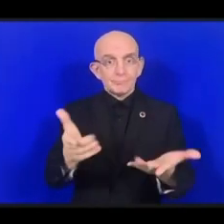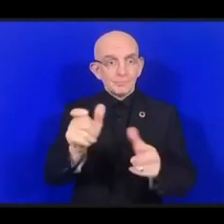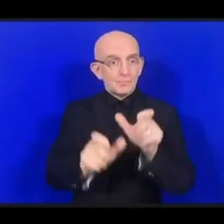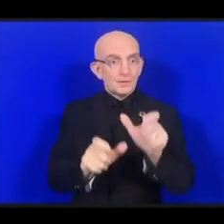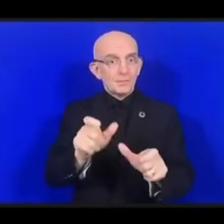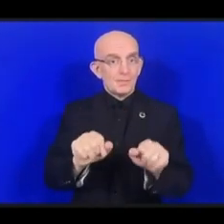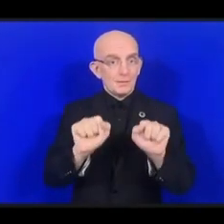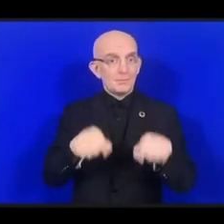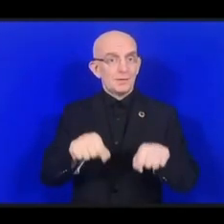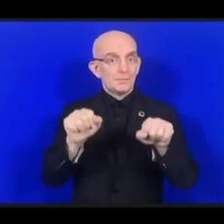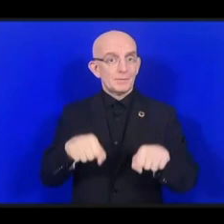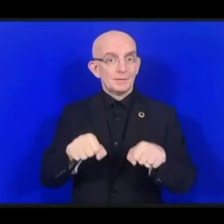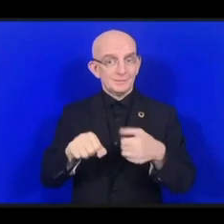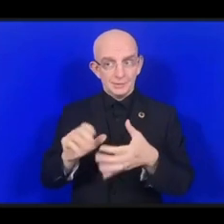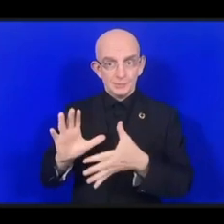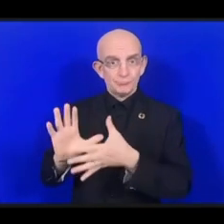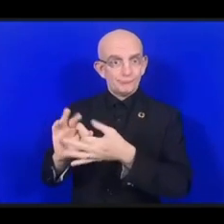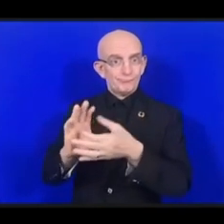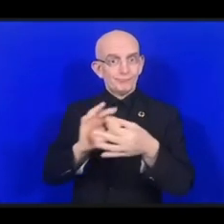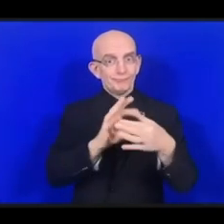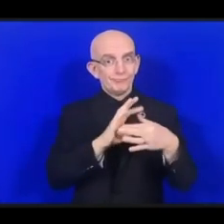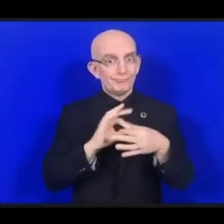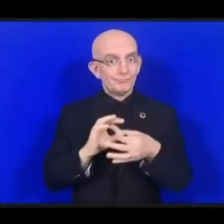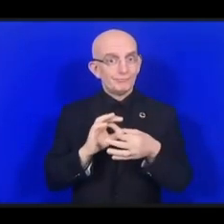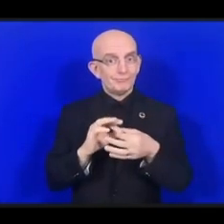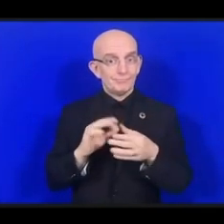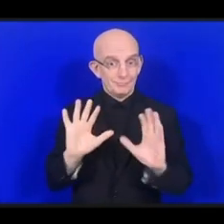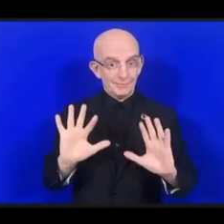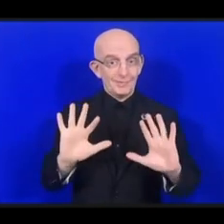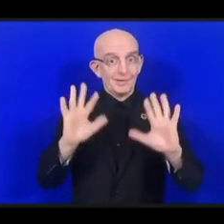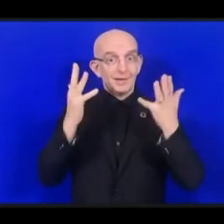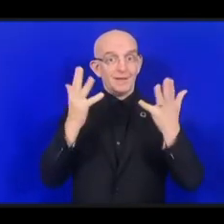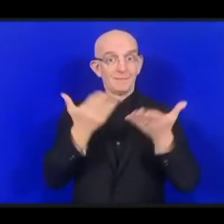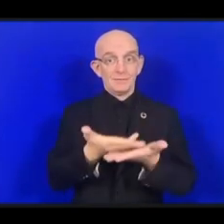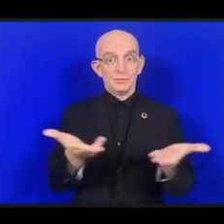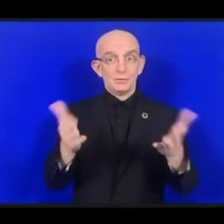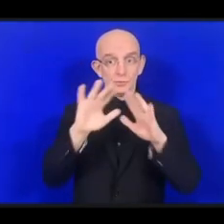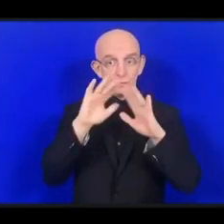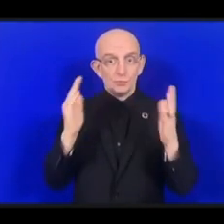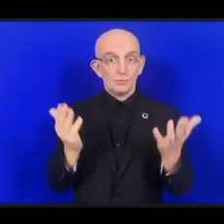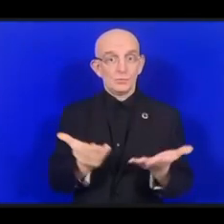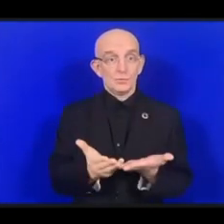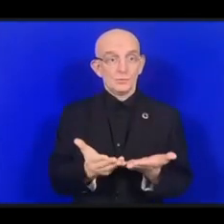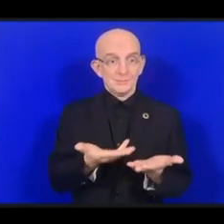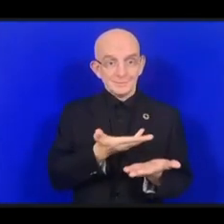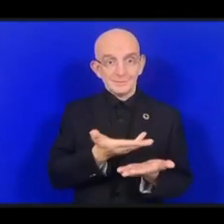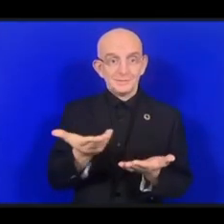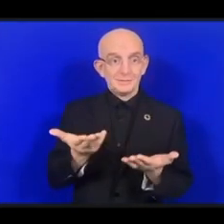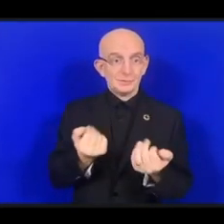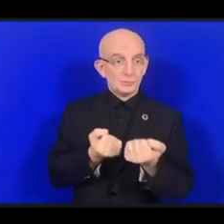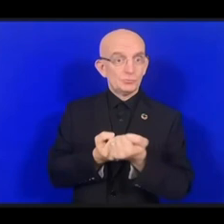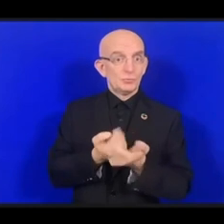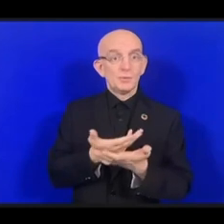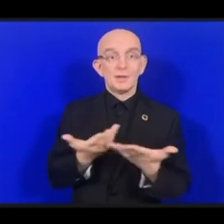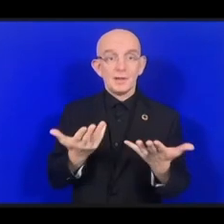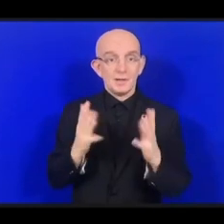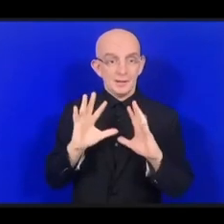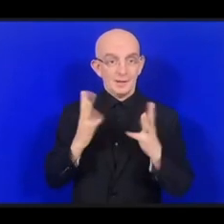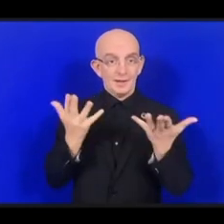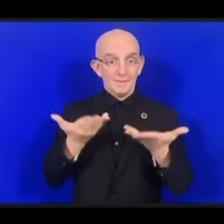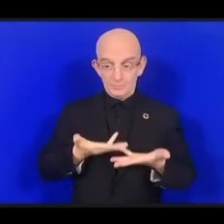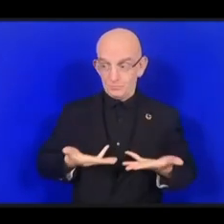العالم تستمد قوتها من الحياه حولها انا لدي